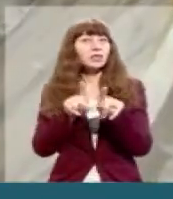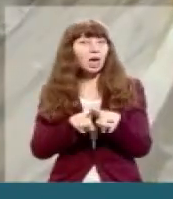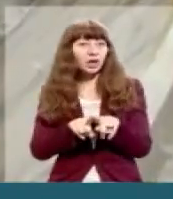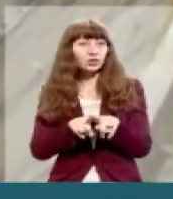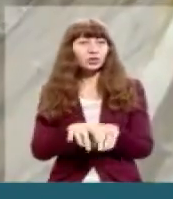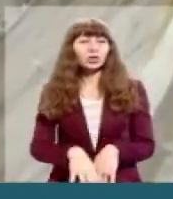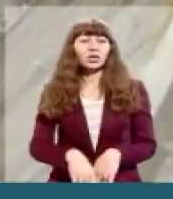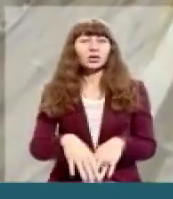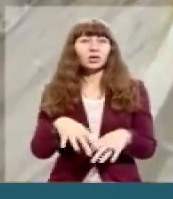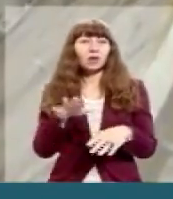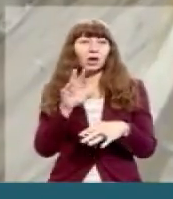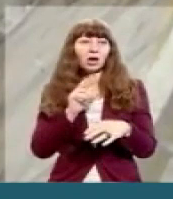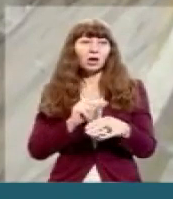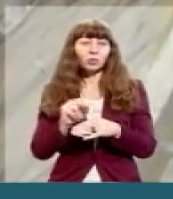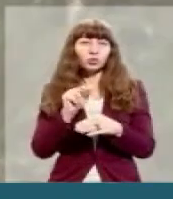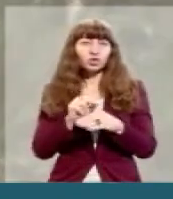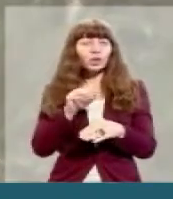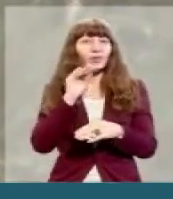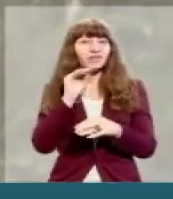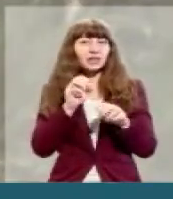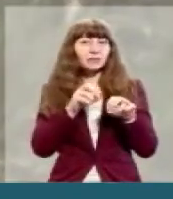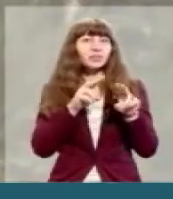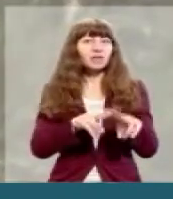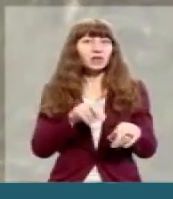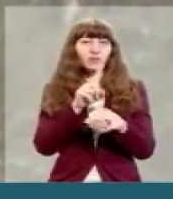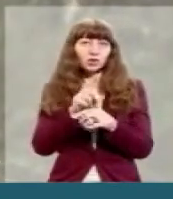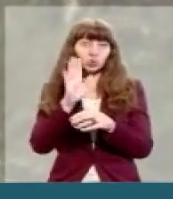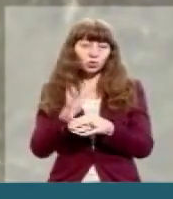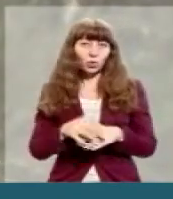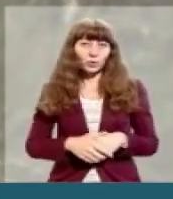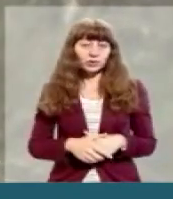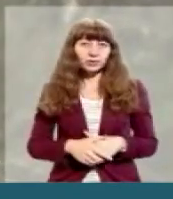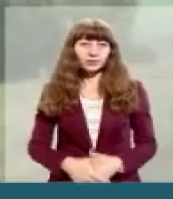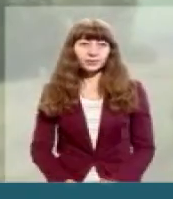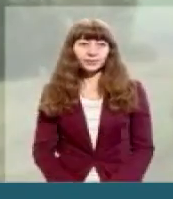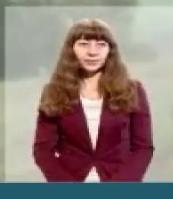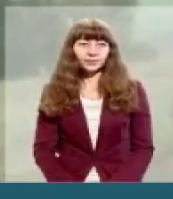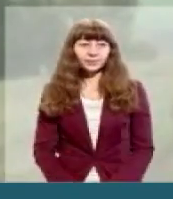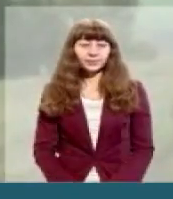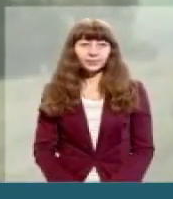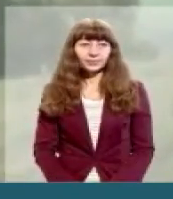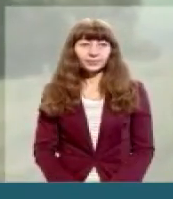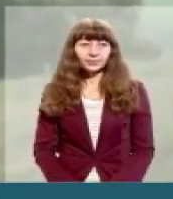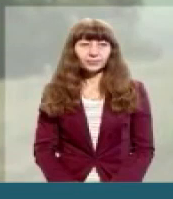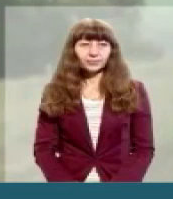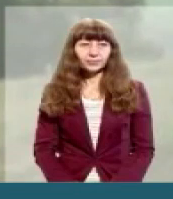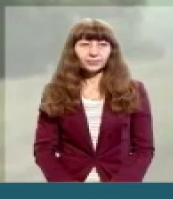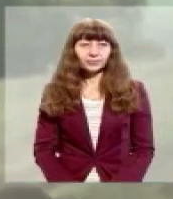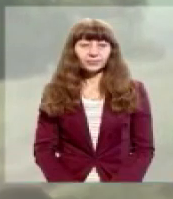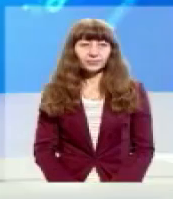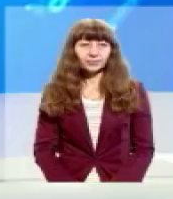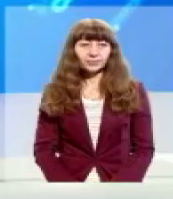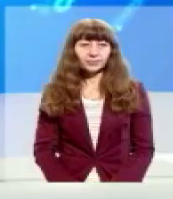суларының мониторингін автоматтандыру және басқа да геоақпараттық технологияларды енгізу бойынша ұсыныстар дайындауды.